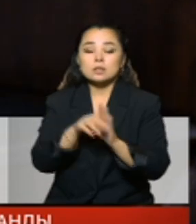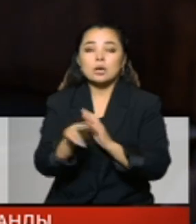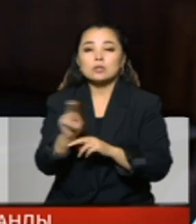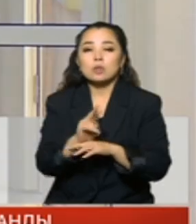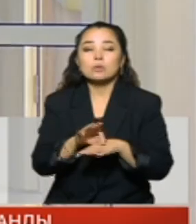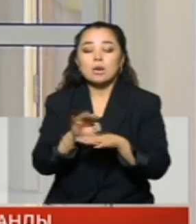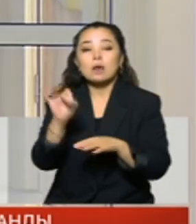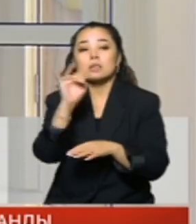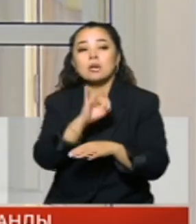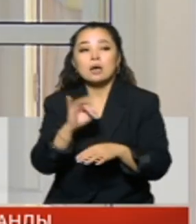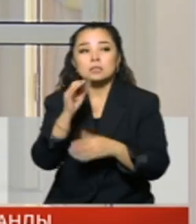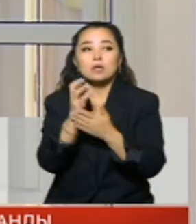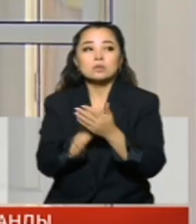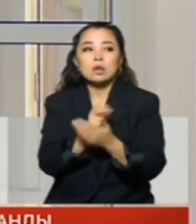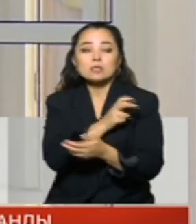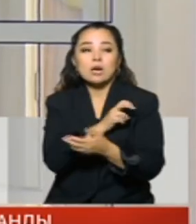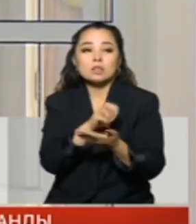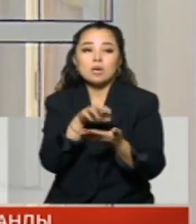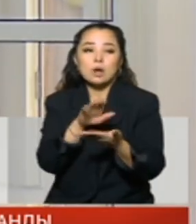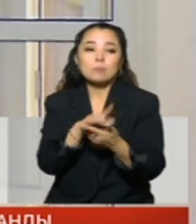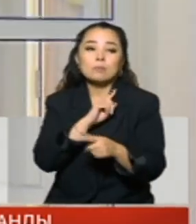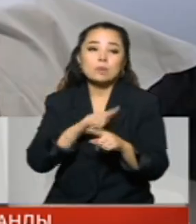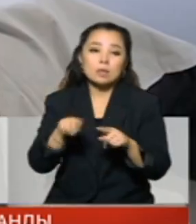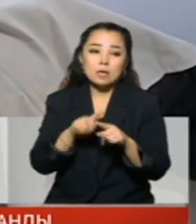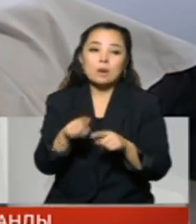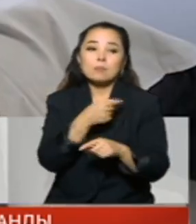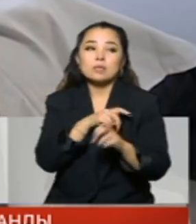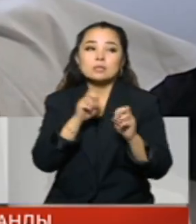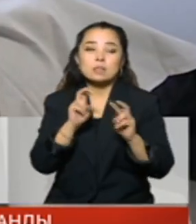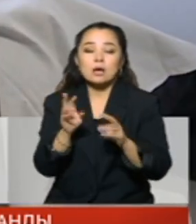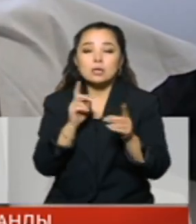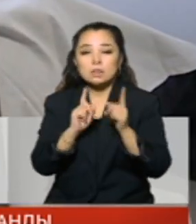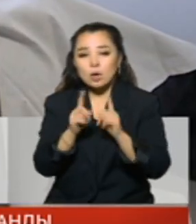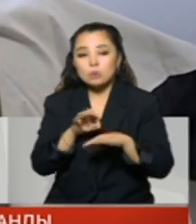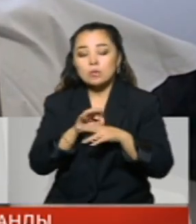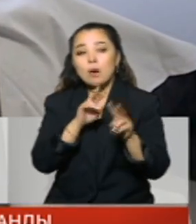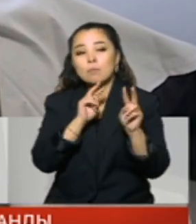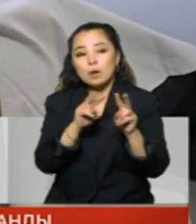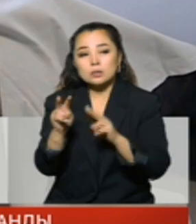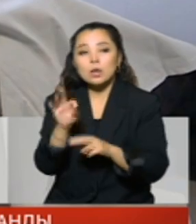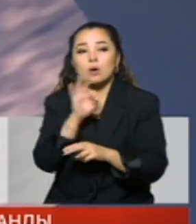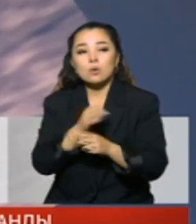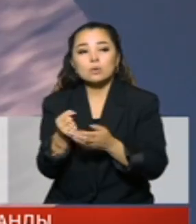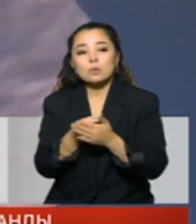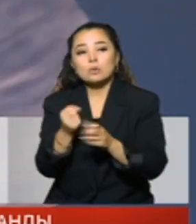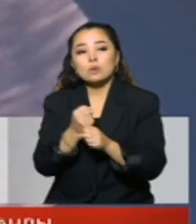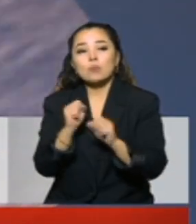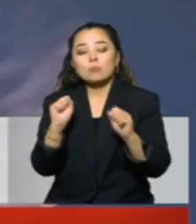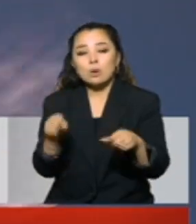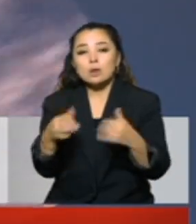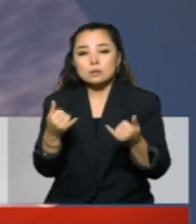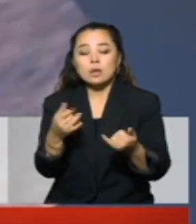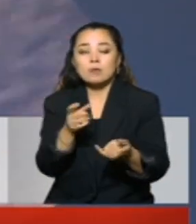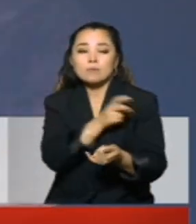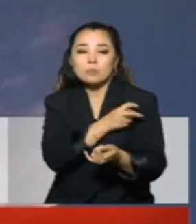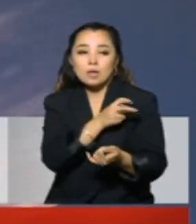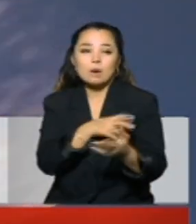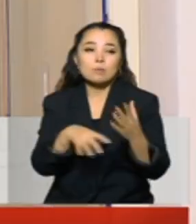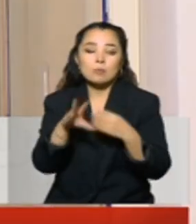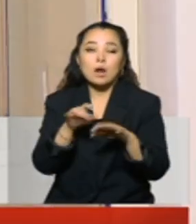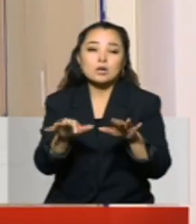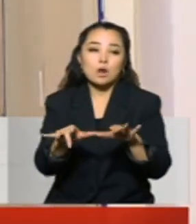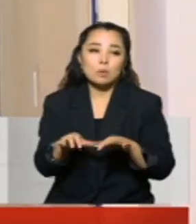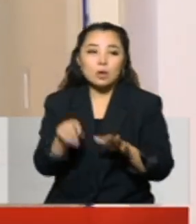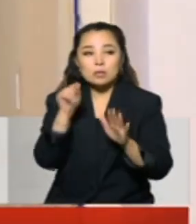тарихын сақтау, дәрігерге жазылуды жылдамдату, медициналық талдауларды бақылау қолжетімді болмақ. Сондай-ақ ақ халаттылар енді